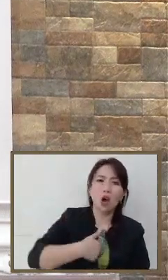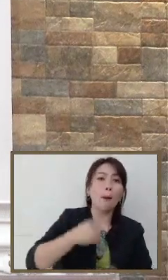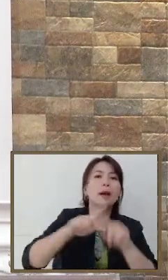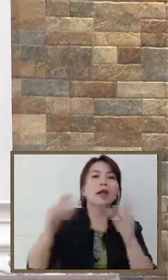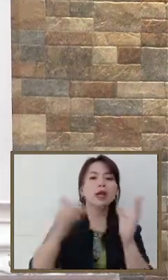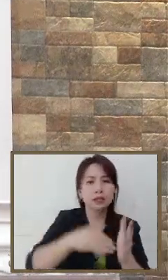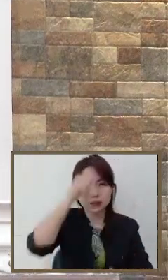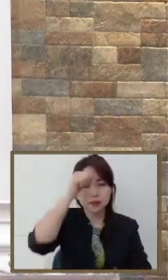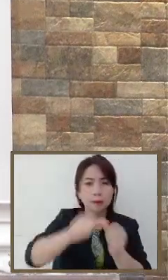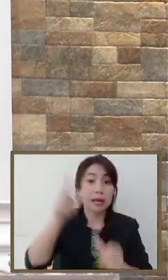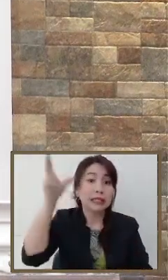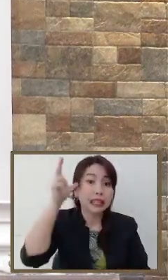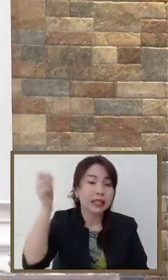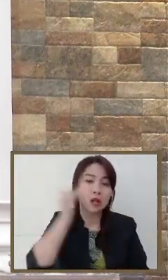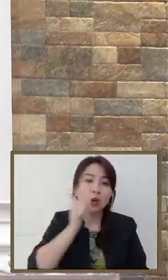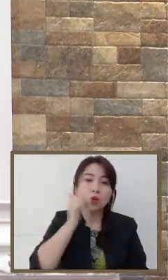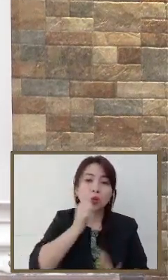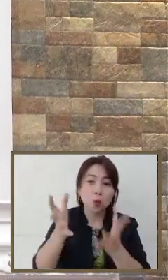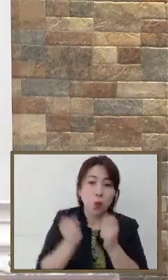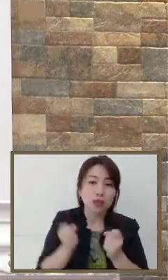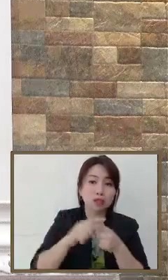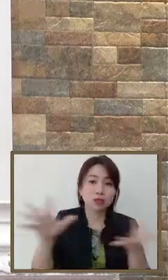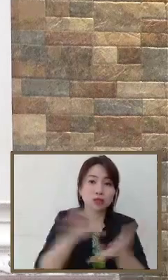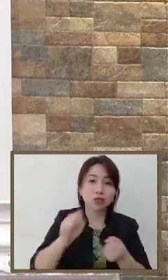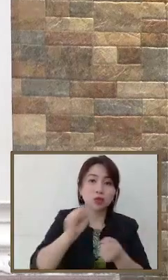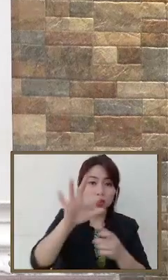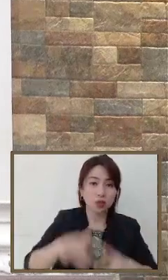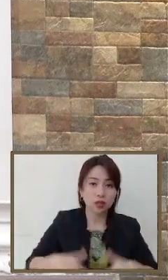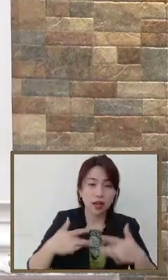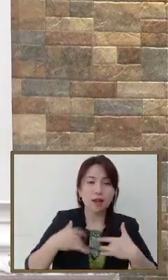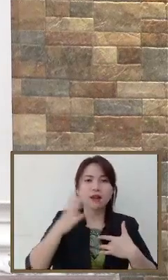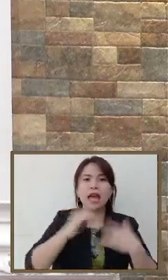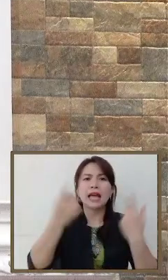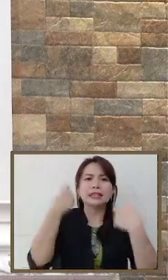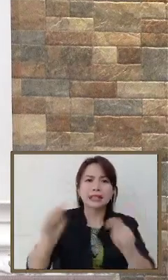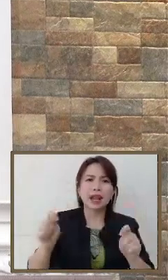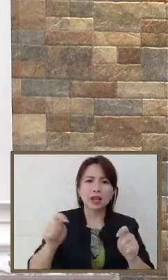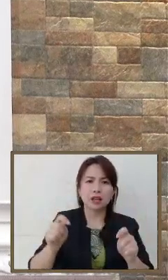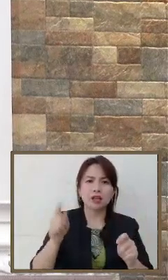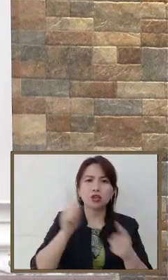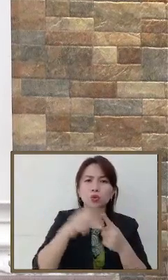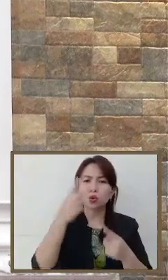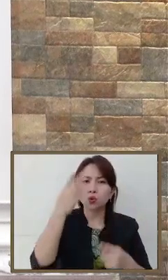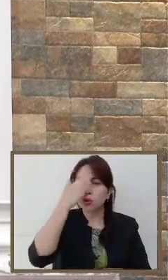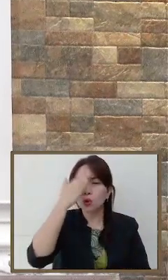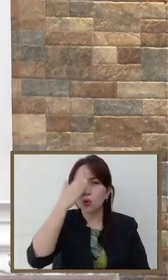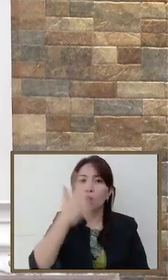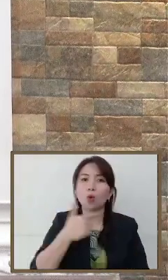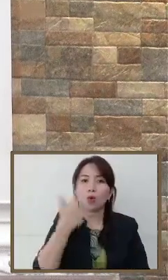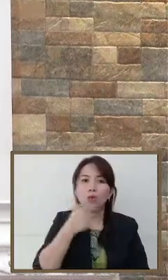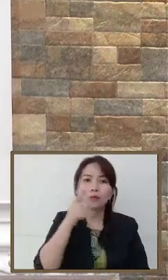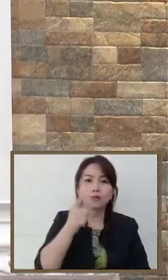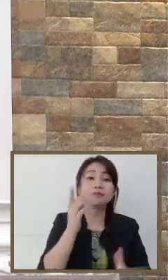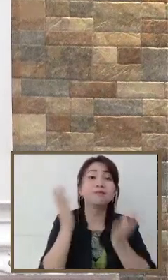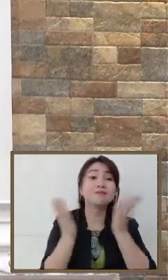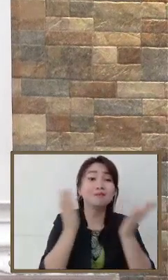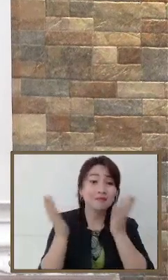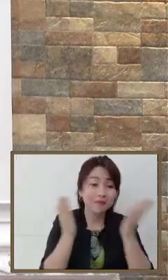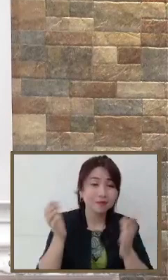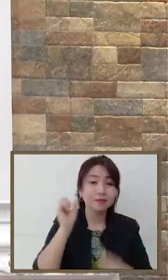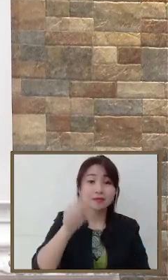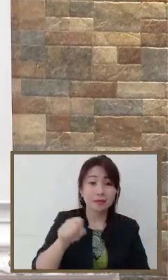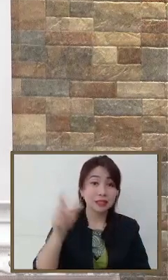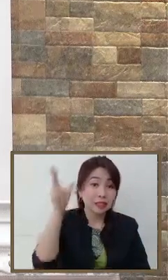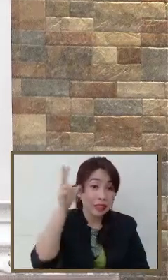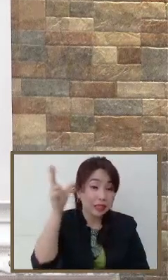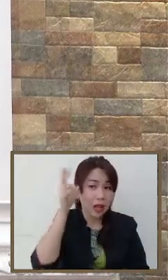ite-test ng diyablo mga kapatid kung talagang Kanino ka naglilingkod ite-test at i-test po yan ng diyablo